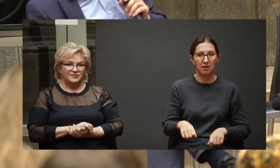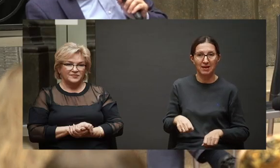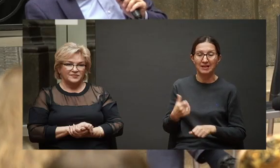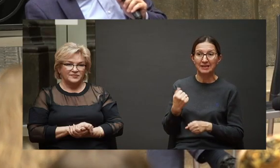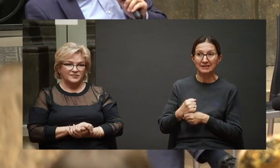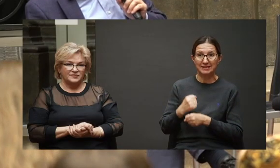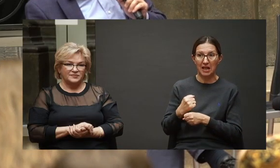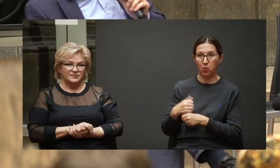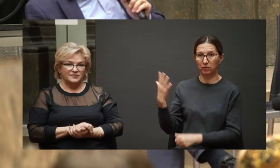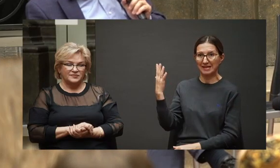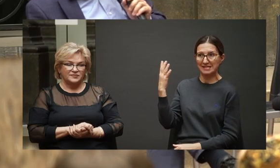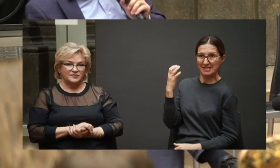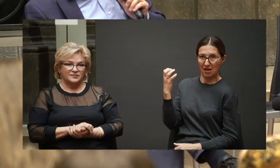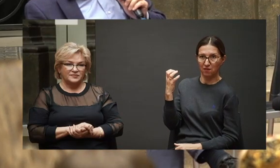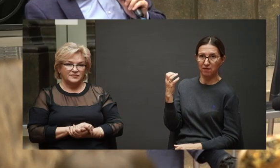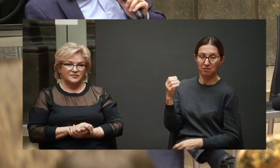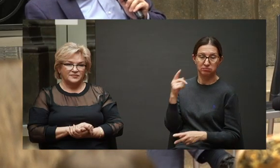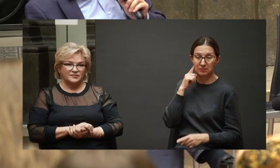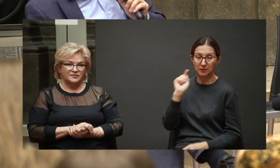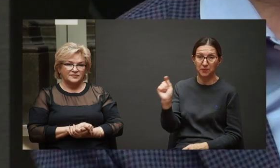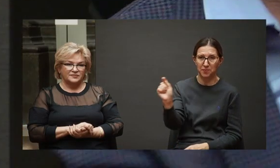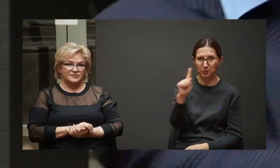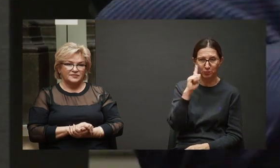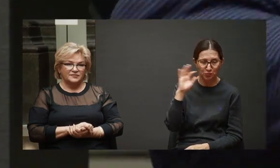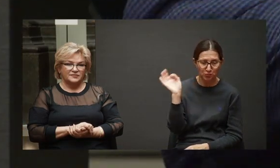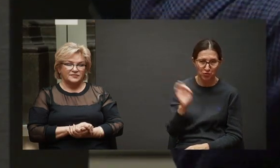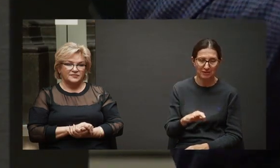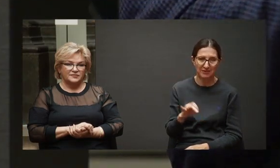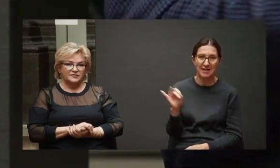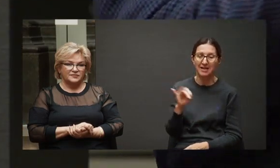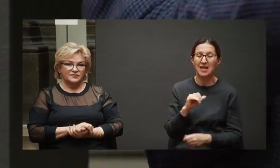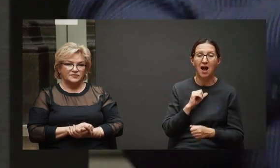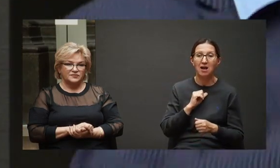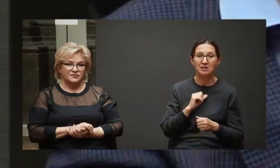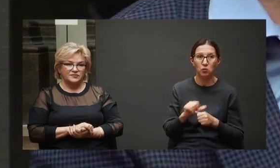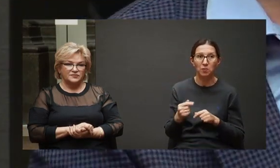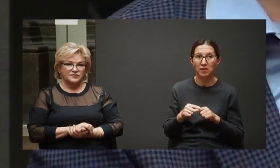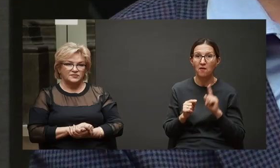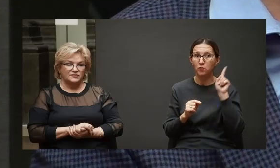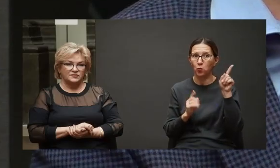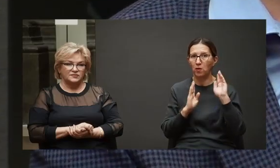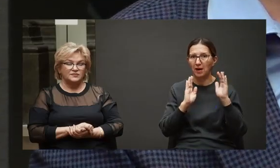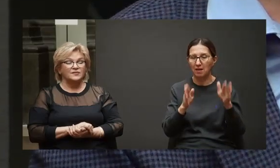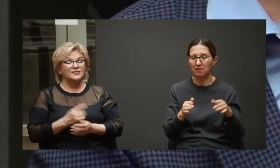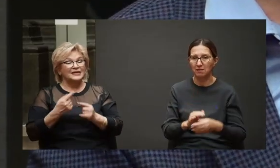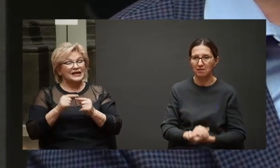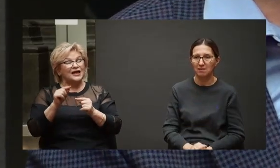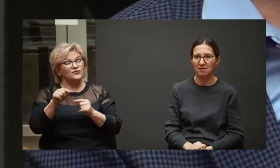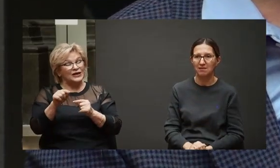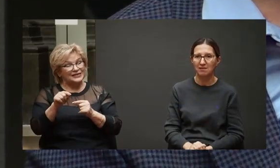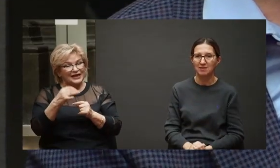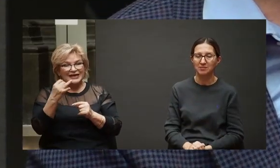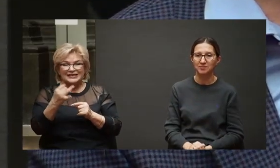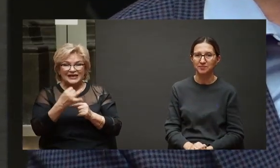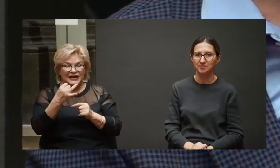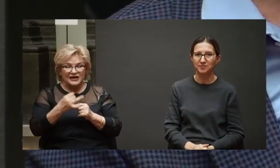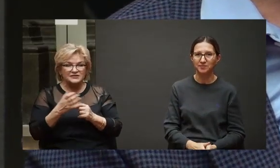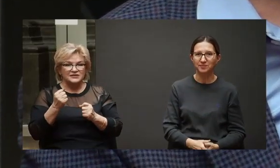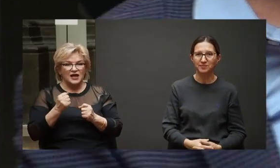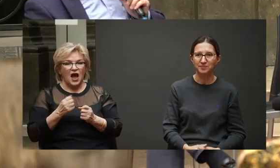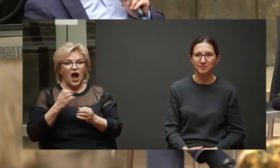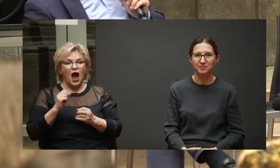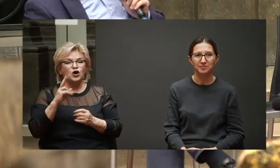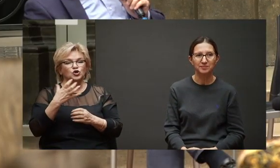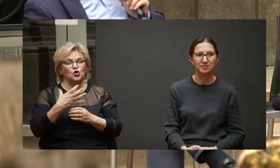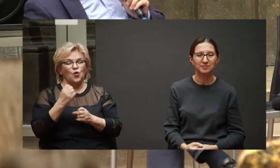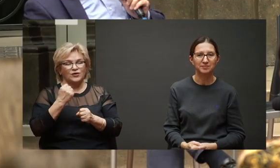делают на фоне этих статуй, как подорванные, и вот, особенно в той галерее. Вот это, кстати, интересно, вот делающие